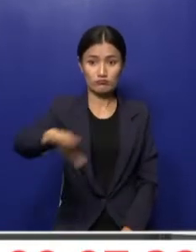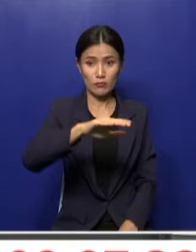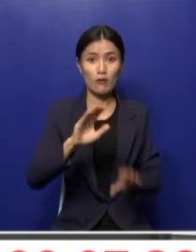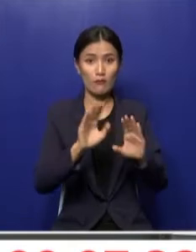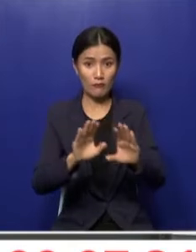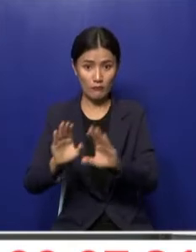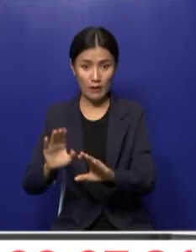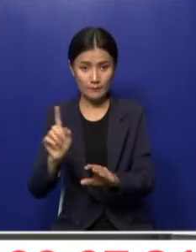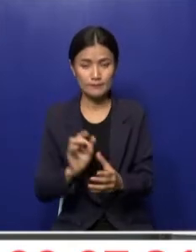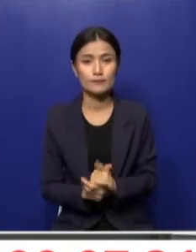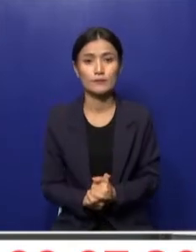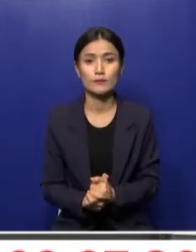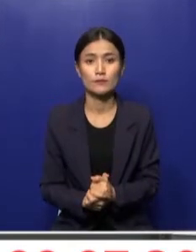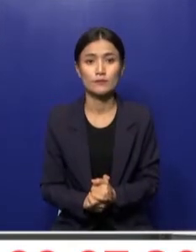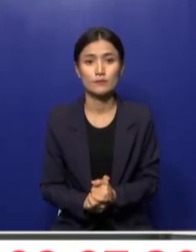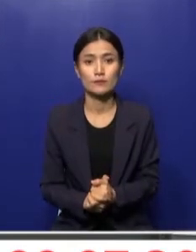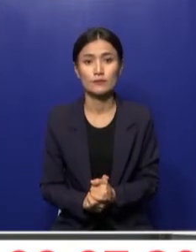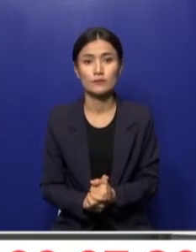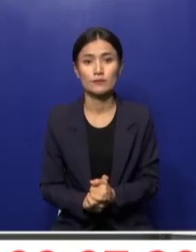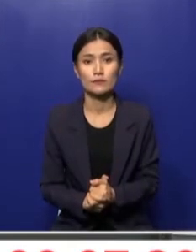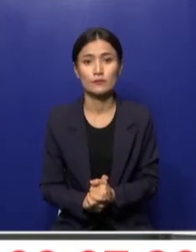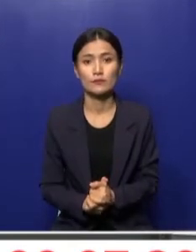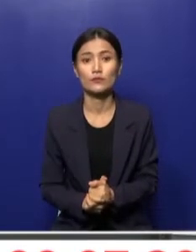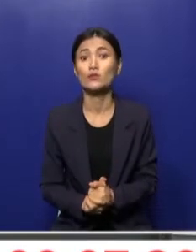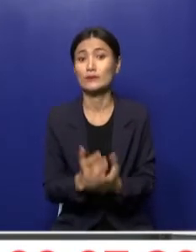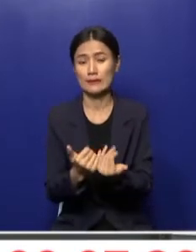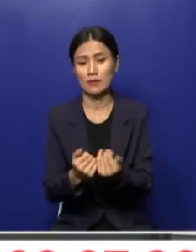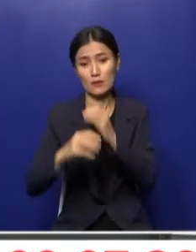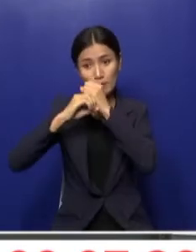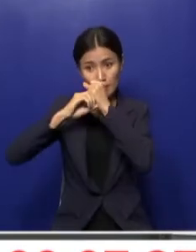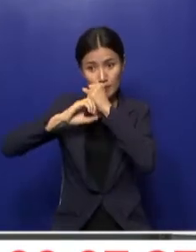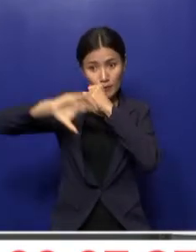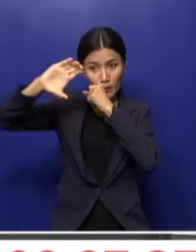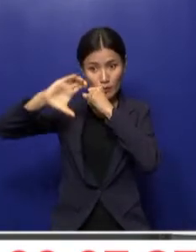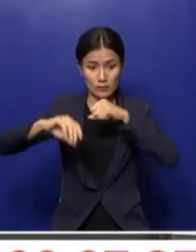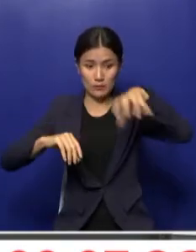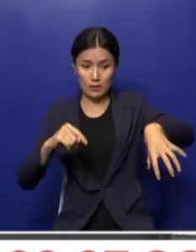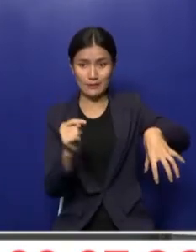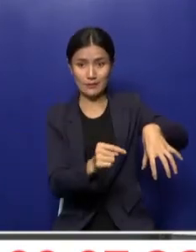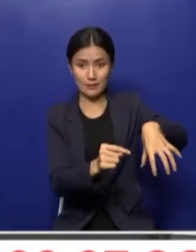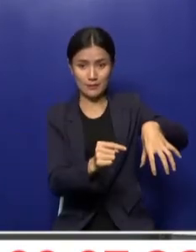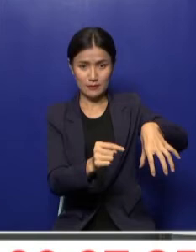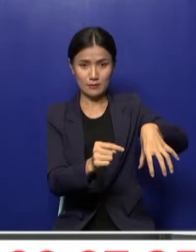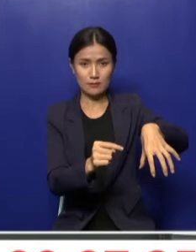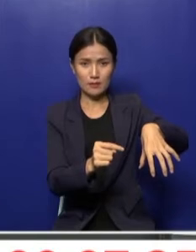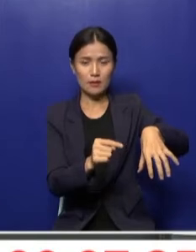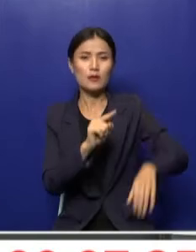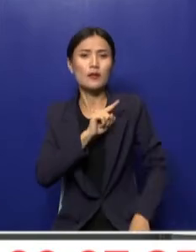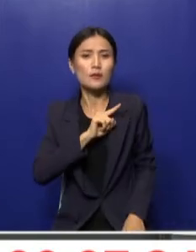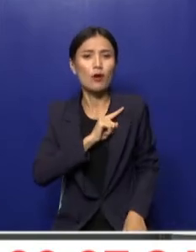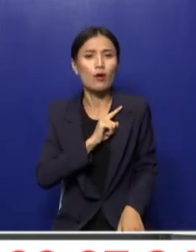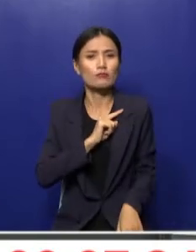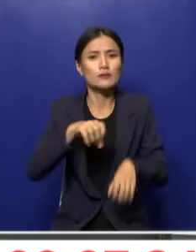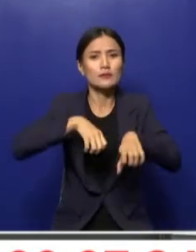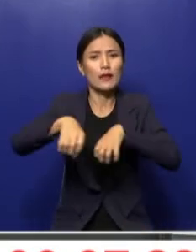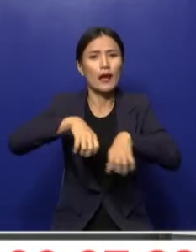เรื่องด้วยกทช.นั้นมันเป็นองค์กรที่มีความสำคัญในการจัดสรรขึ้นความถี่